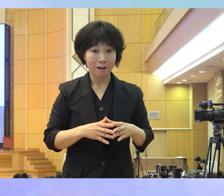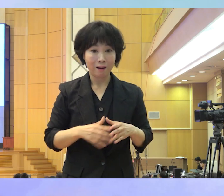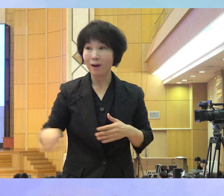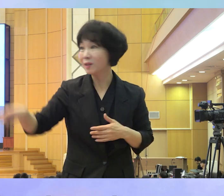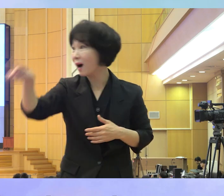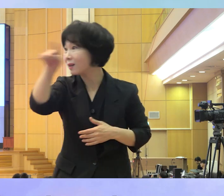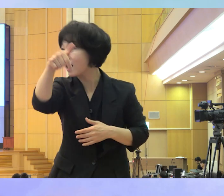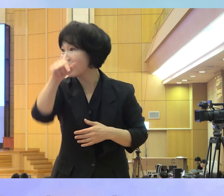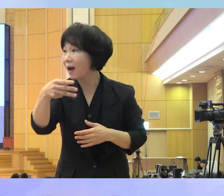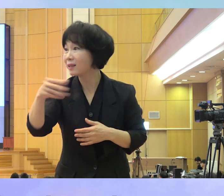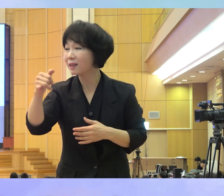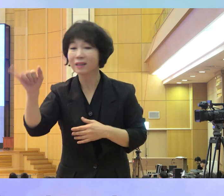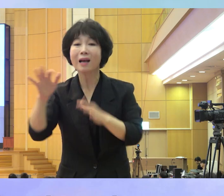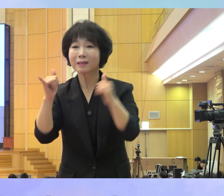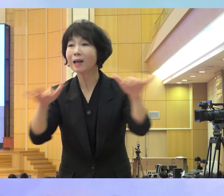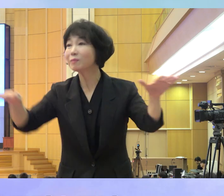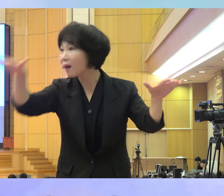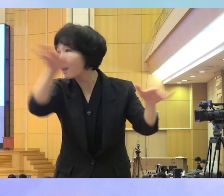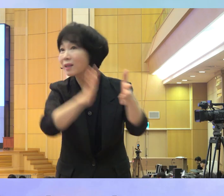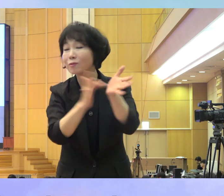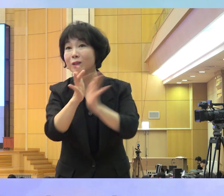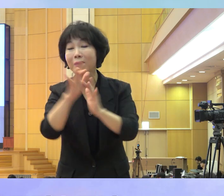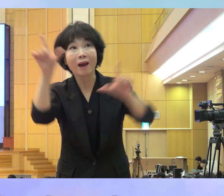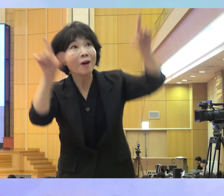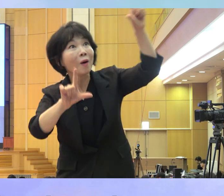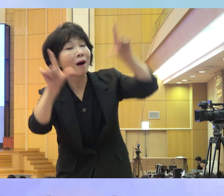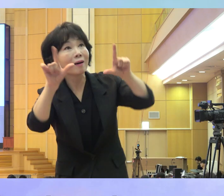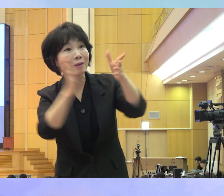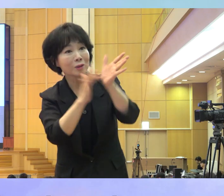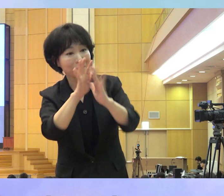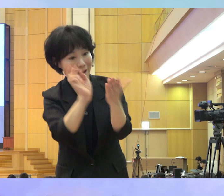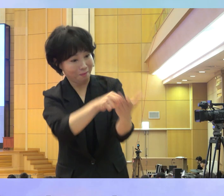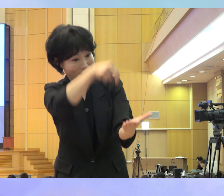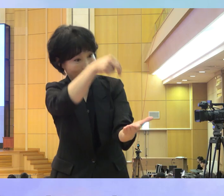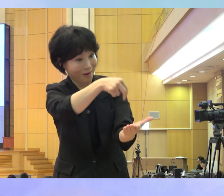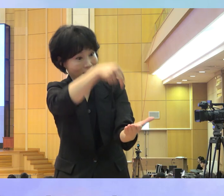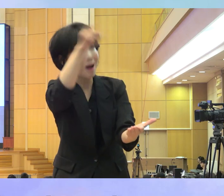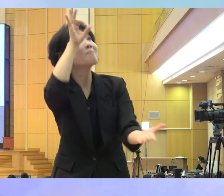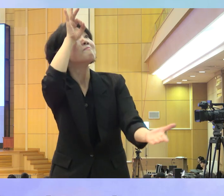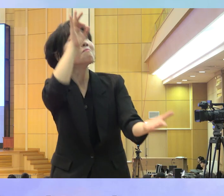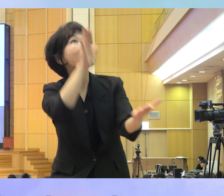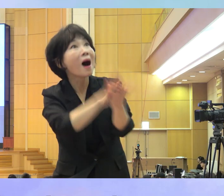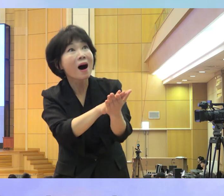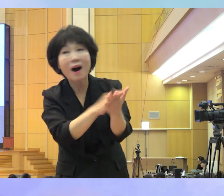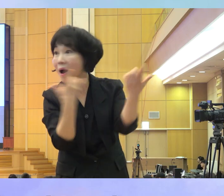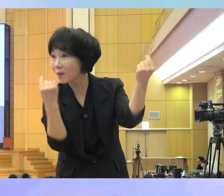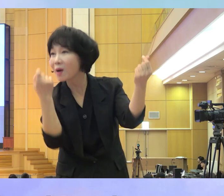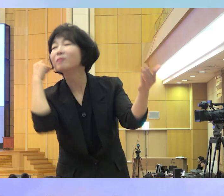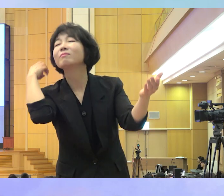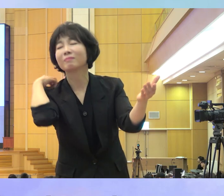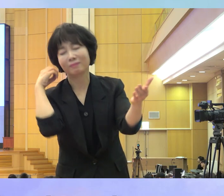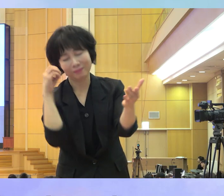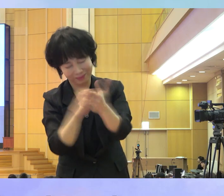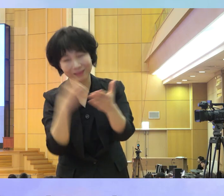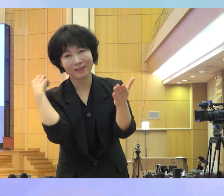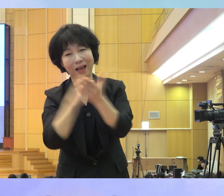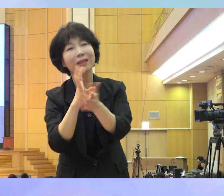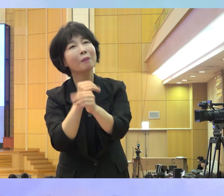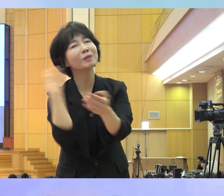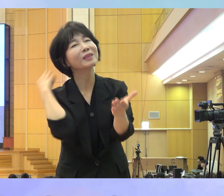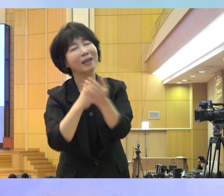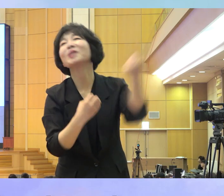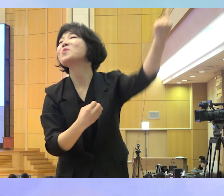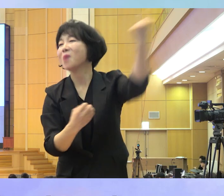예수님이 하늘로 올라가심을 너희가 두 눈으로 똑똑히 봤지 올라가심을 본 그 모습 그대로